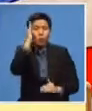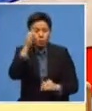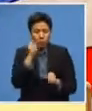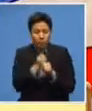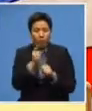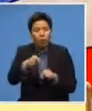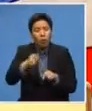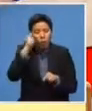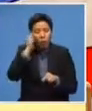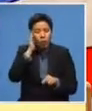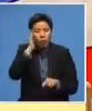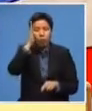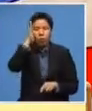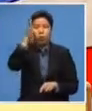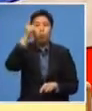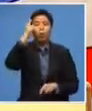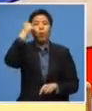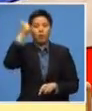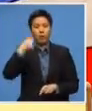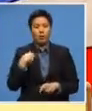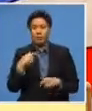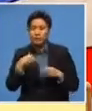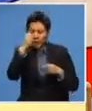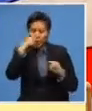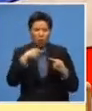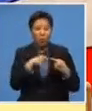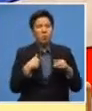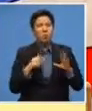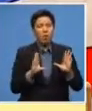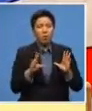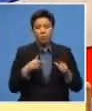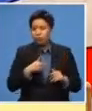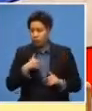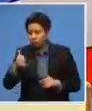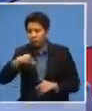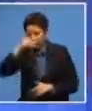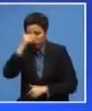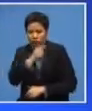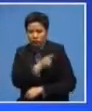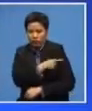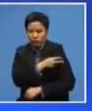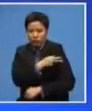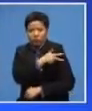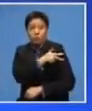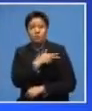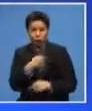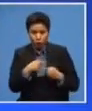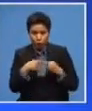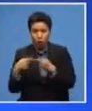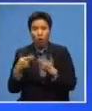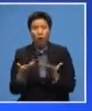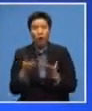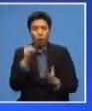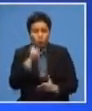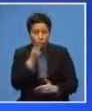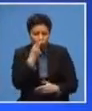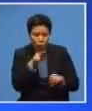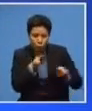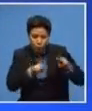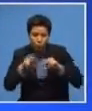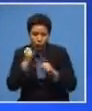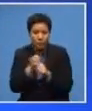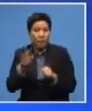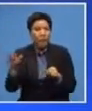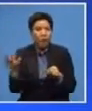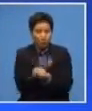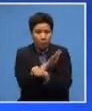าจะไปไหนกันนะใครจะเลิกไม่เรียนต่อใครจะไปทำงานใครจะไปเรียนหนังสือขึ้นอยู่กับฐานะพ่อแม่ด้วยนะเพราะนั้นดูให้ครบระบบนะ